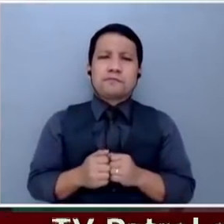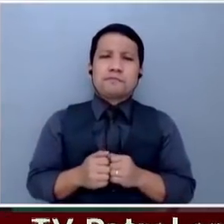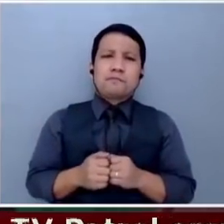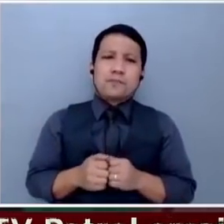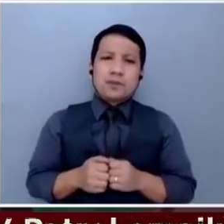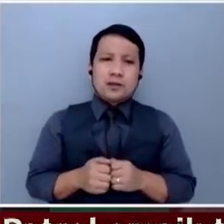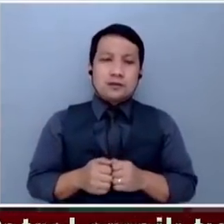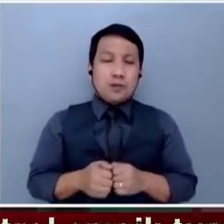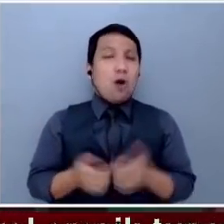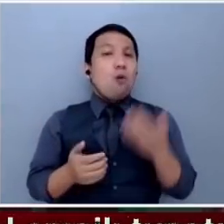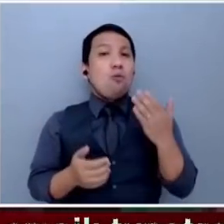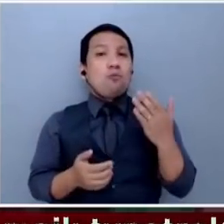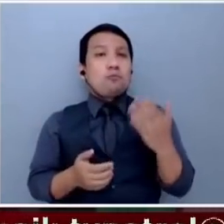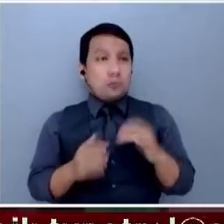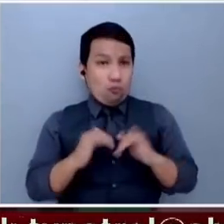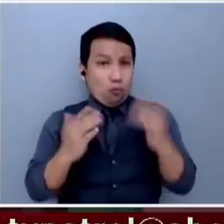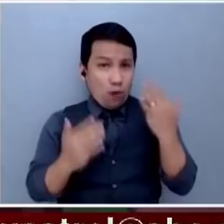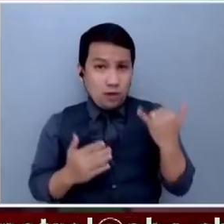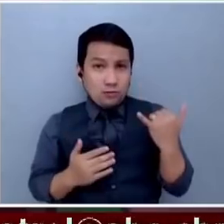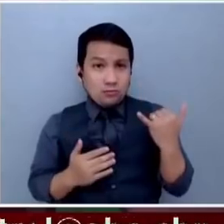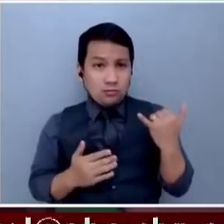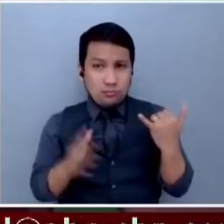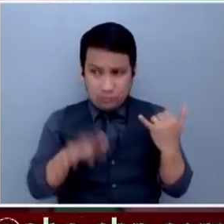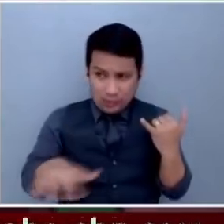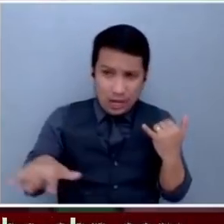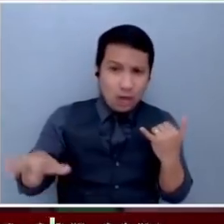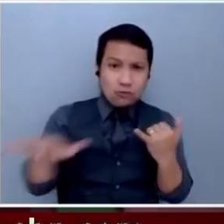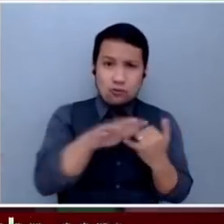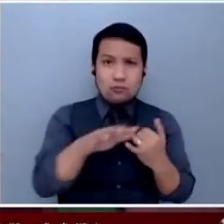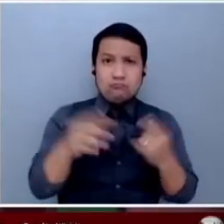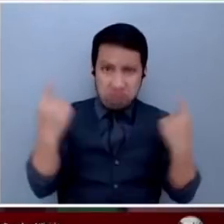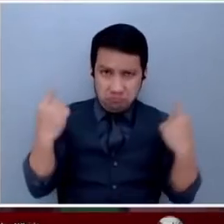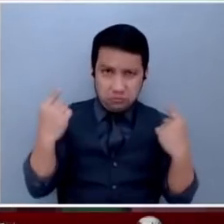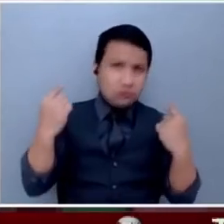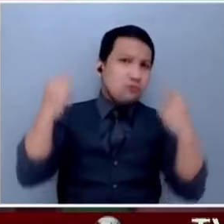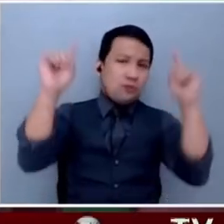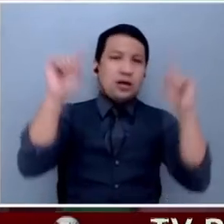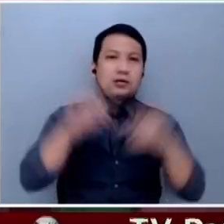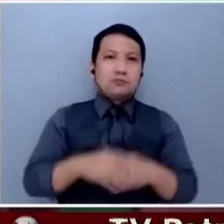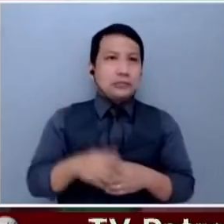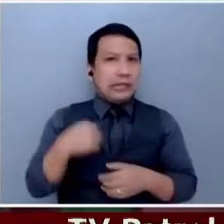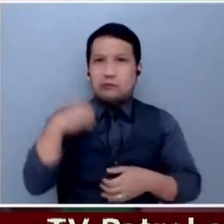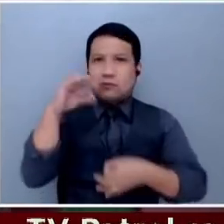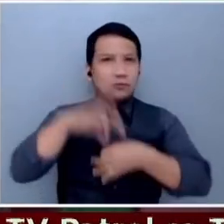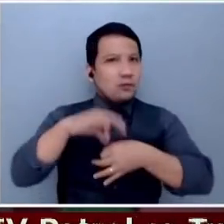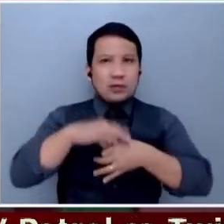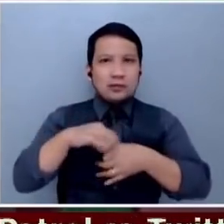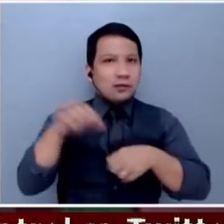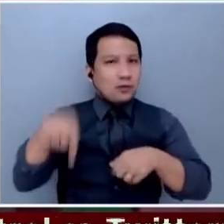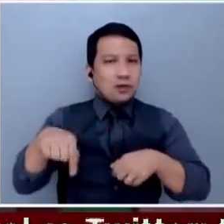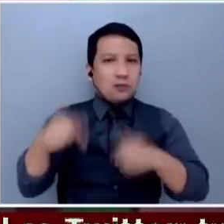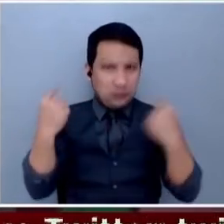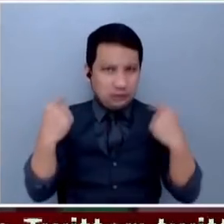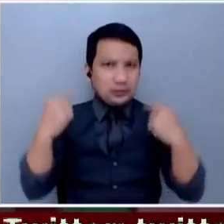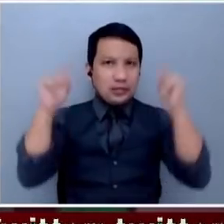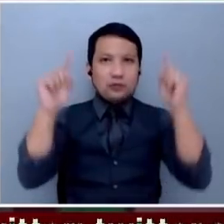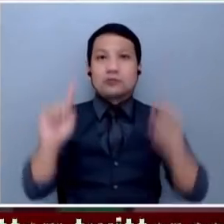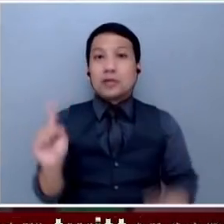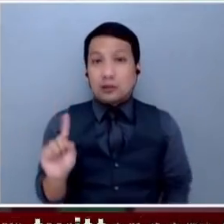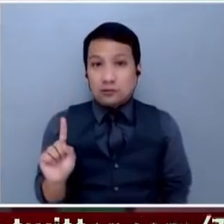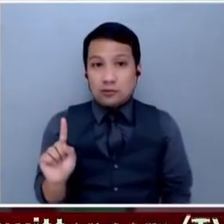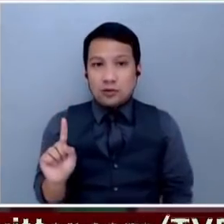At sa ganung para, tayo'y magtatagumpay hindi lamang sa eleksyon, kundi tayo'y magtatagumpay